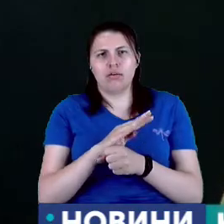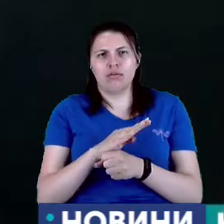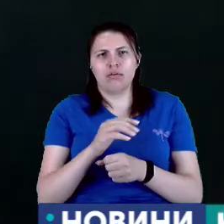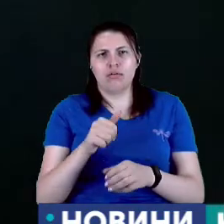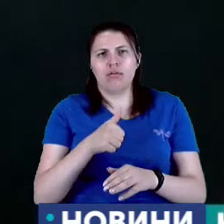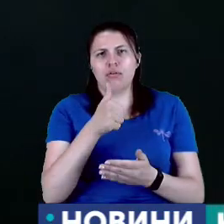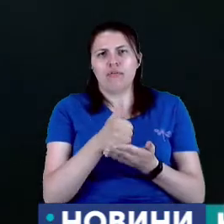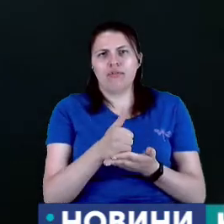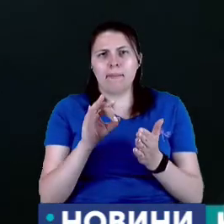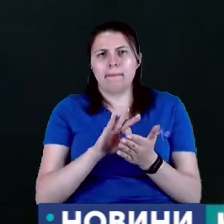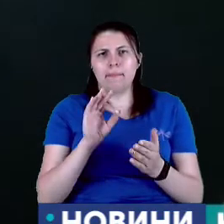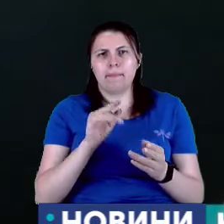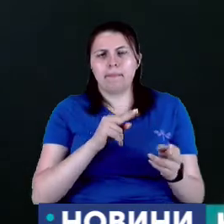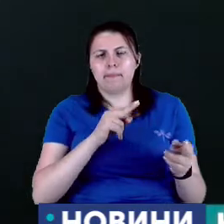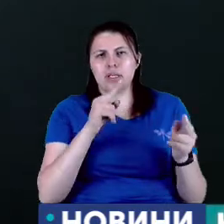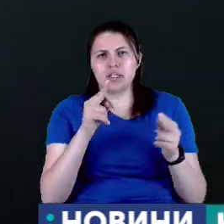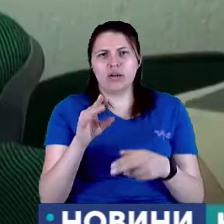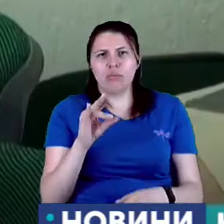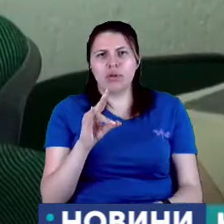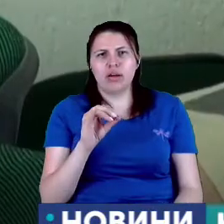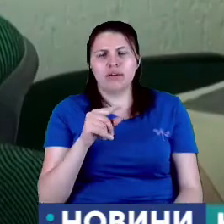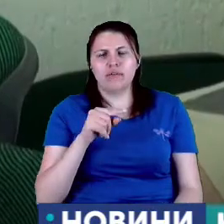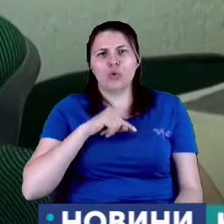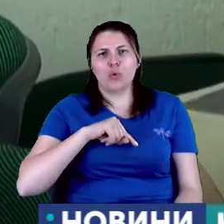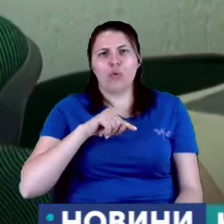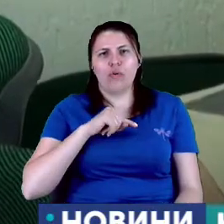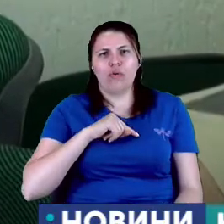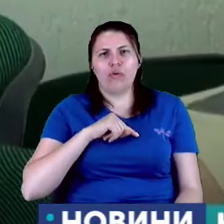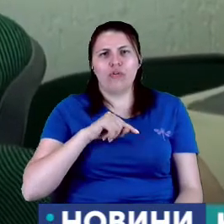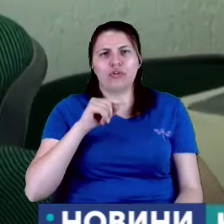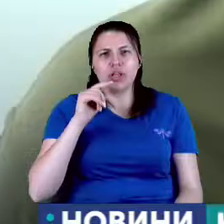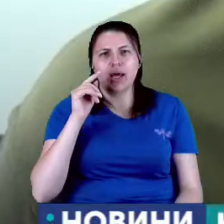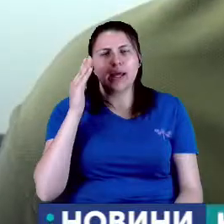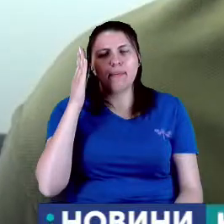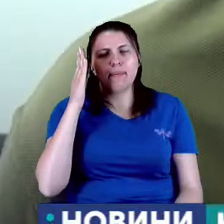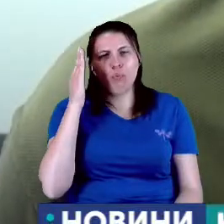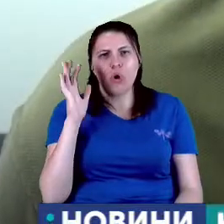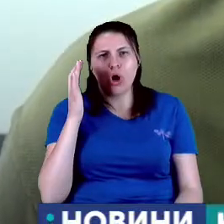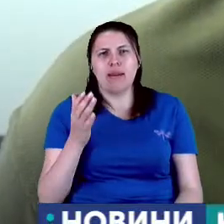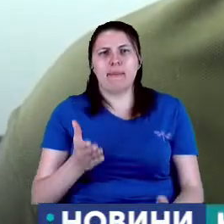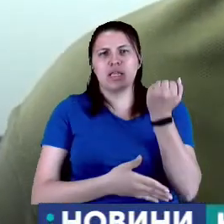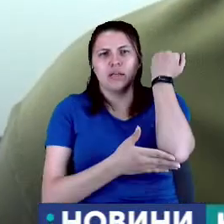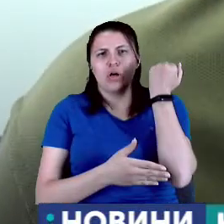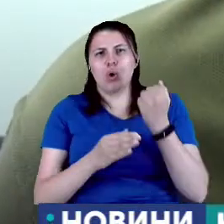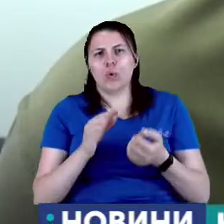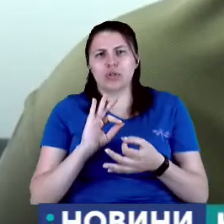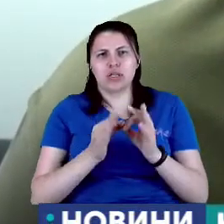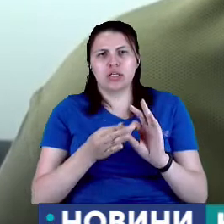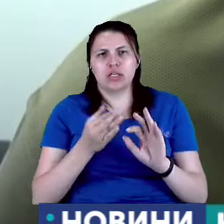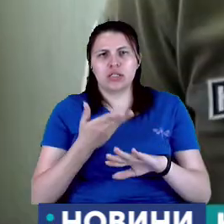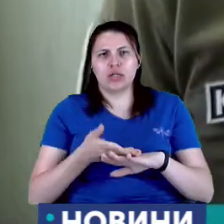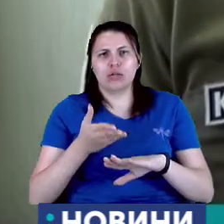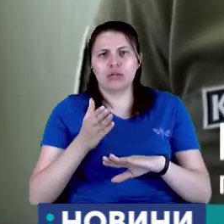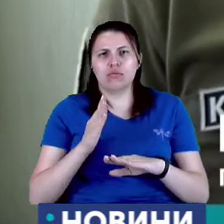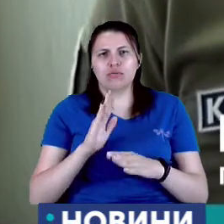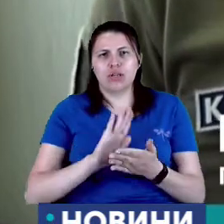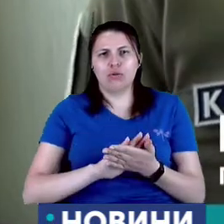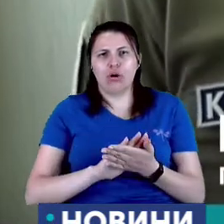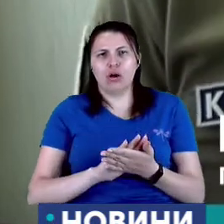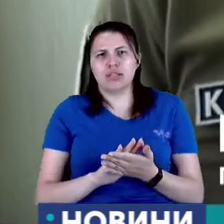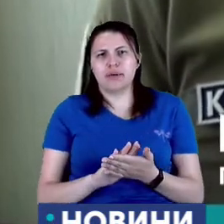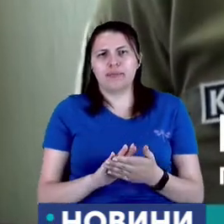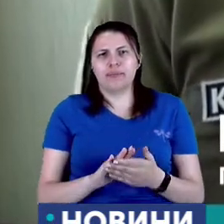до бахмутських медиків – це духовна та моральна підтримка у складній ситуації, каже полковник у відставці капелан Валерій Труфанов. Взагалі